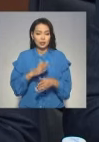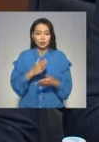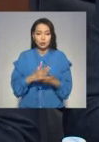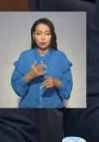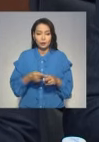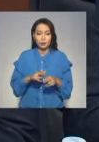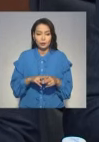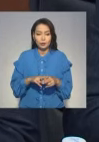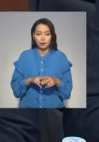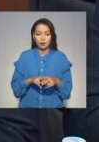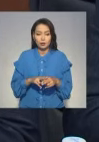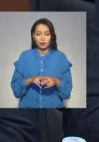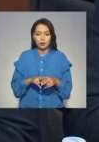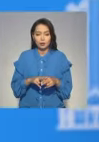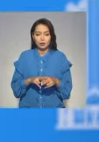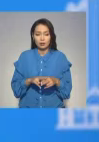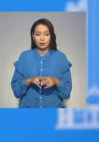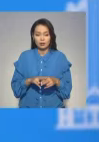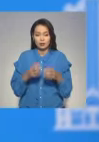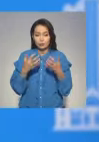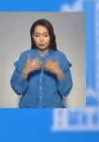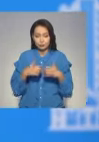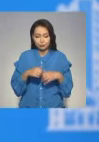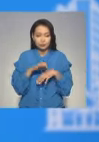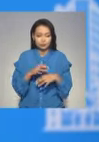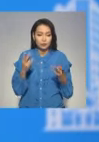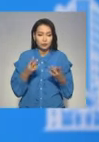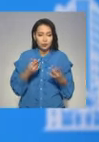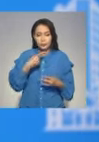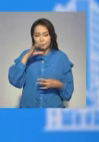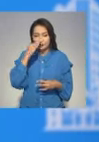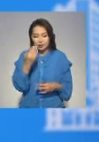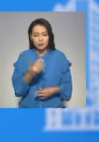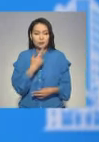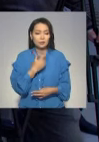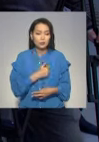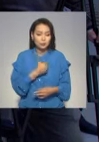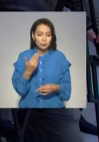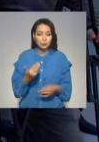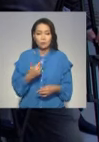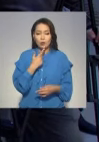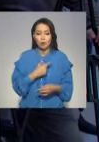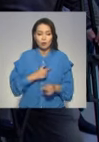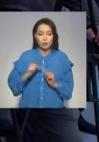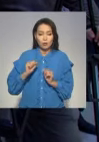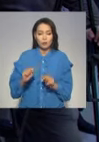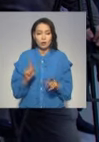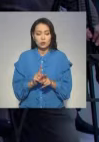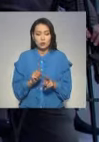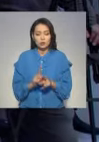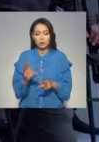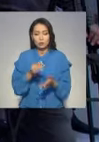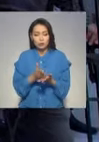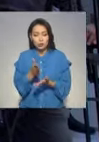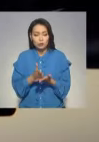жауап қою деп есептеймін. Құзырлы министрлік өкілдерінің айтуынша, әскери қызметкердің отан қорғаушы ретіндегі оң имиджін насихаттау